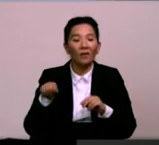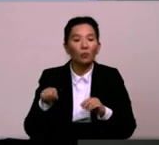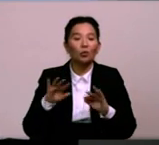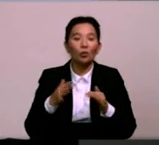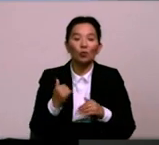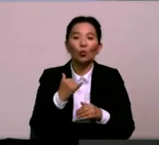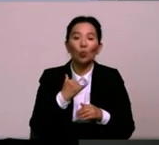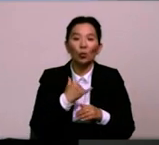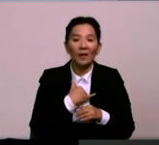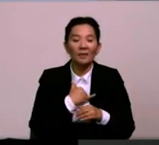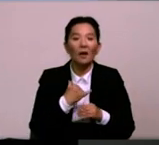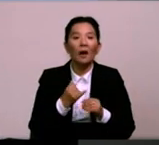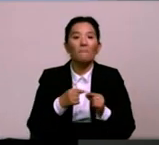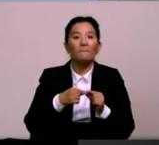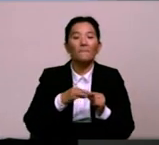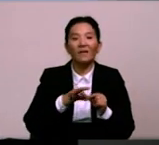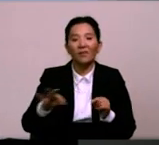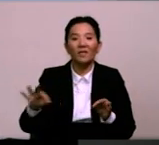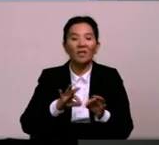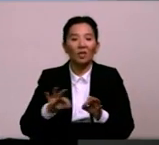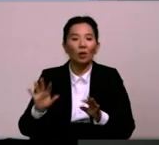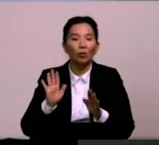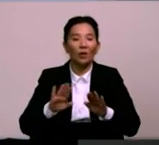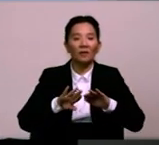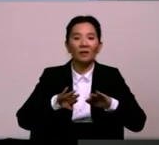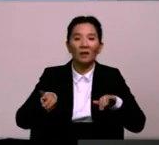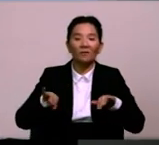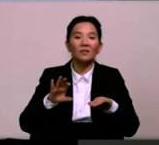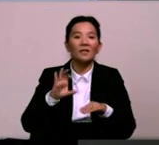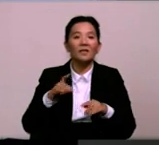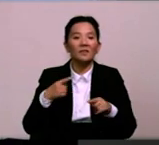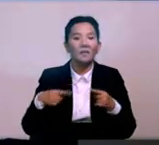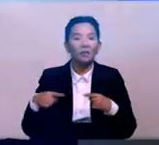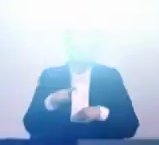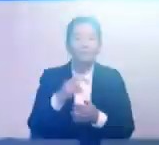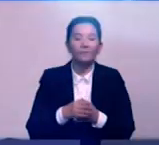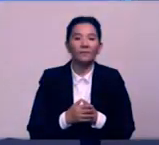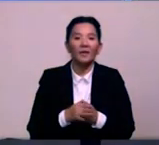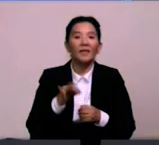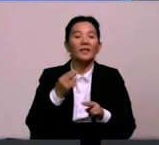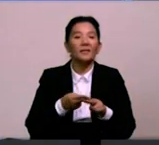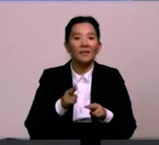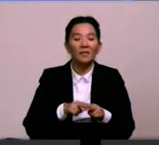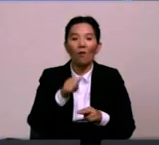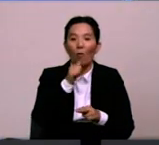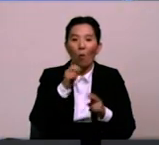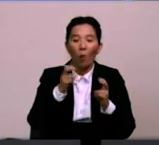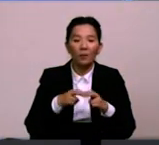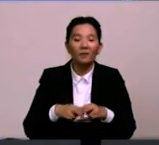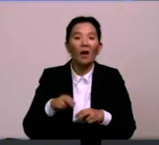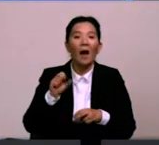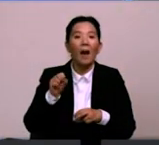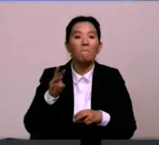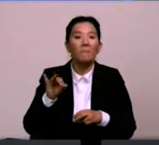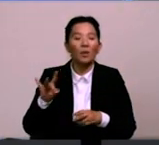нас проводники будут отталкиваться с некоторой силой. Из этих опытов Ампер